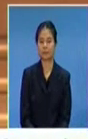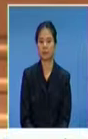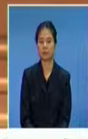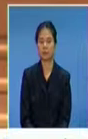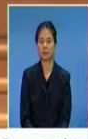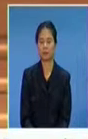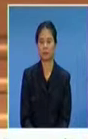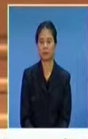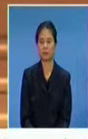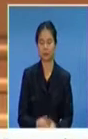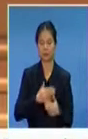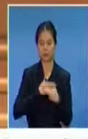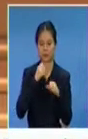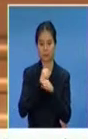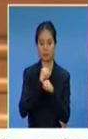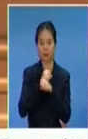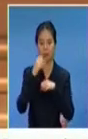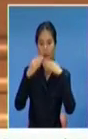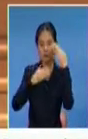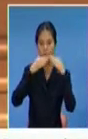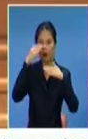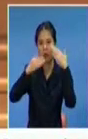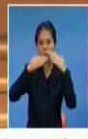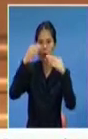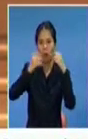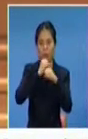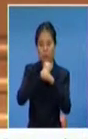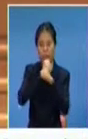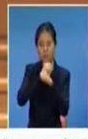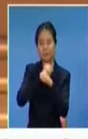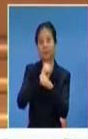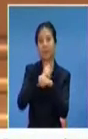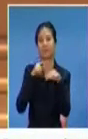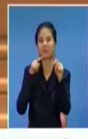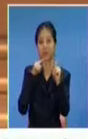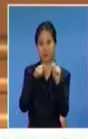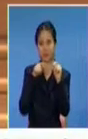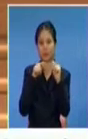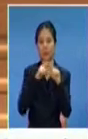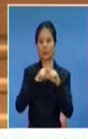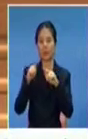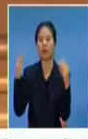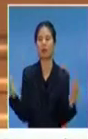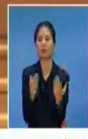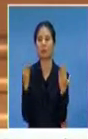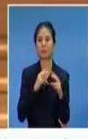ำกิจกรรมเสริมสร้างประชาธิปไตยในตำบล กกต.ก็